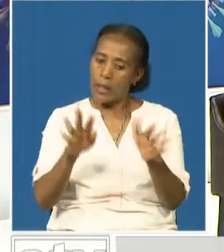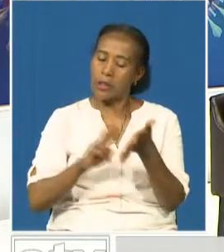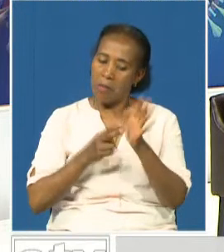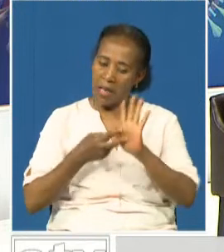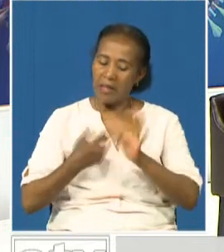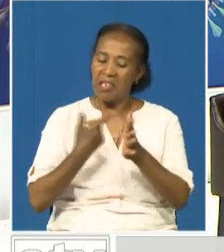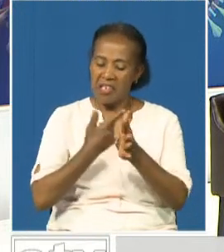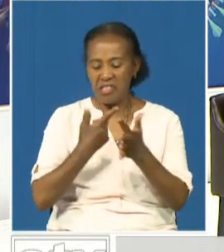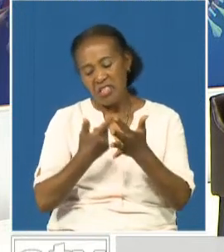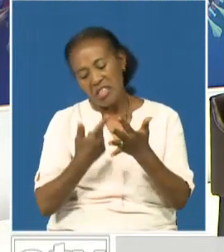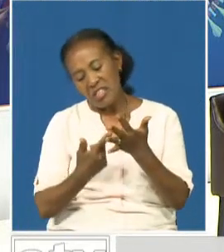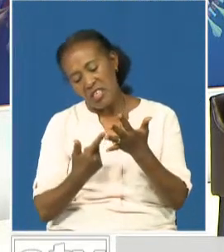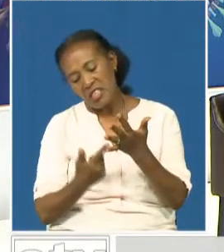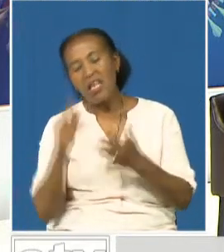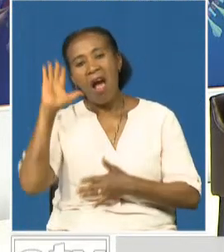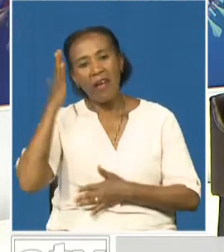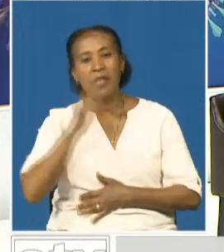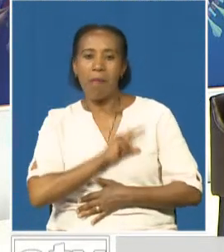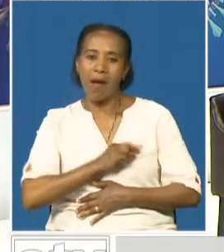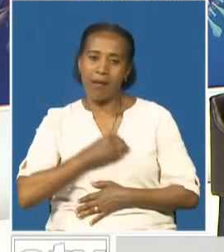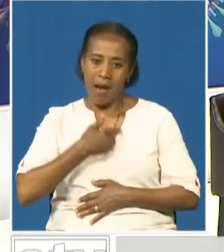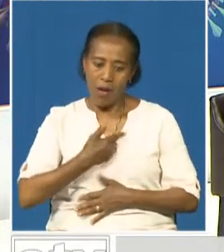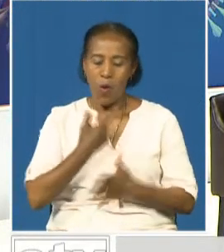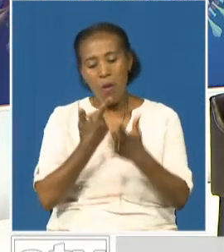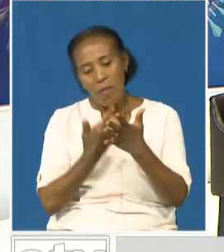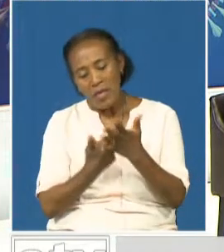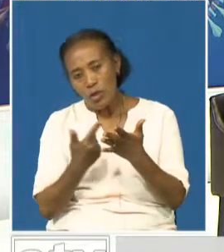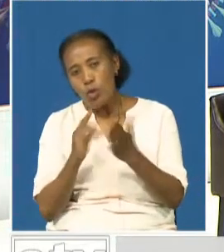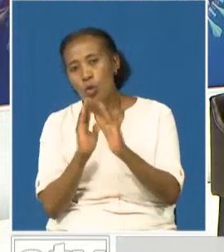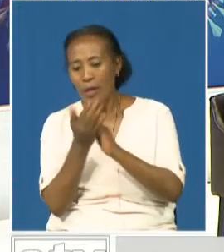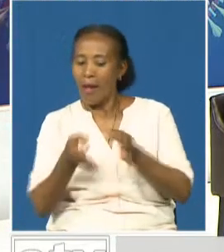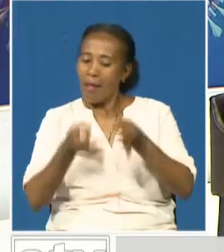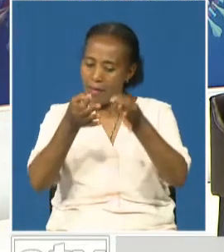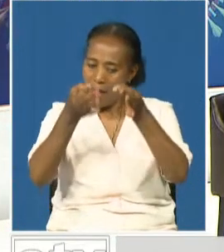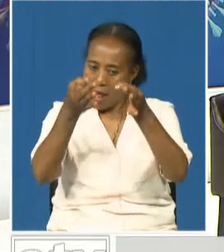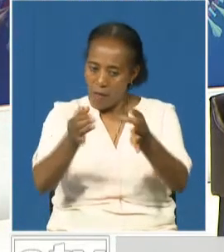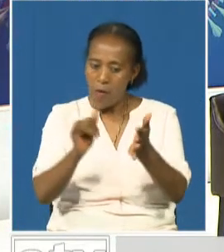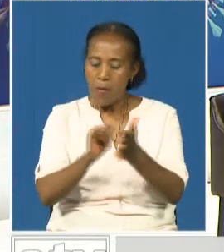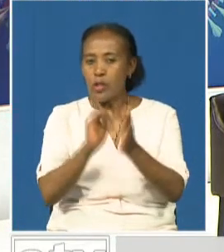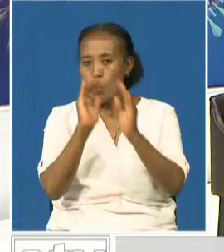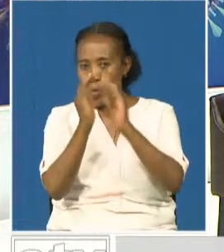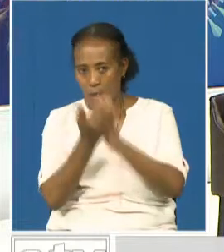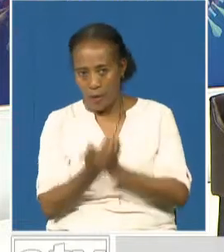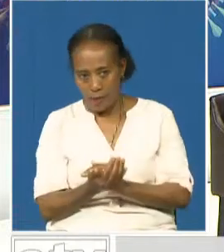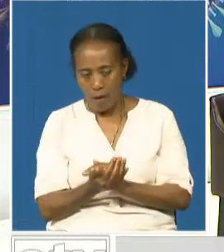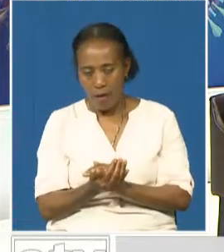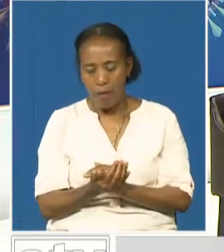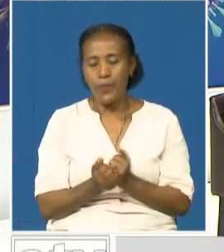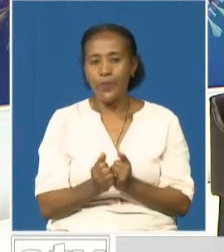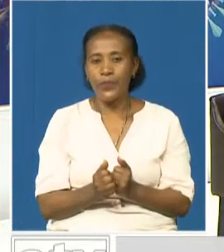ማለት እንደዚህ አይነት ባህሪ አለው በዚህ አይነት ሁኔታ ይተላለፋል በዚህ አይነት ሁኔታ